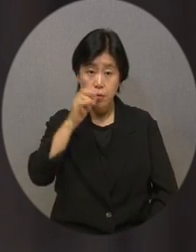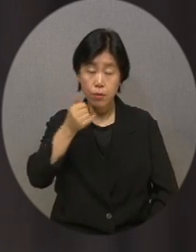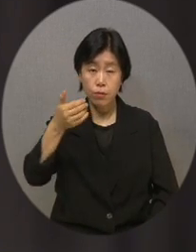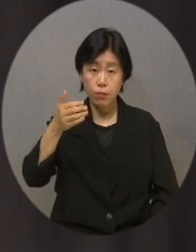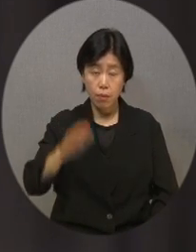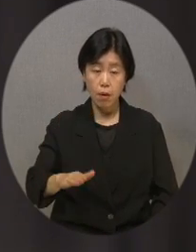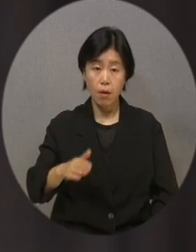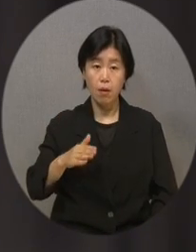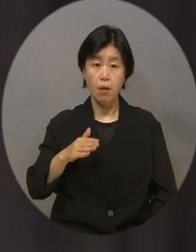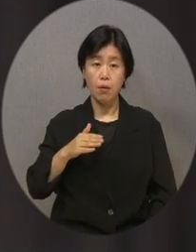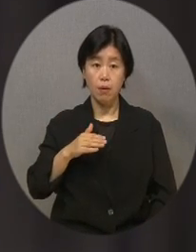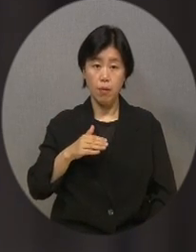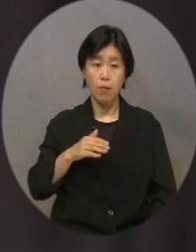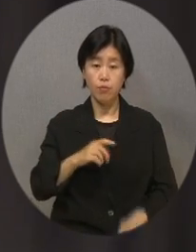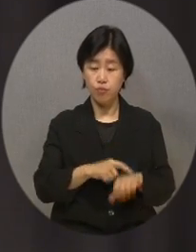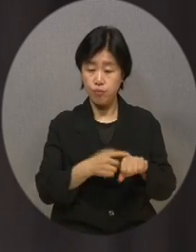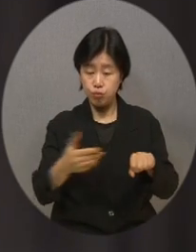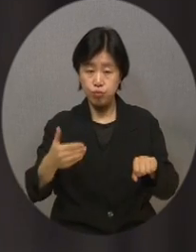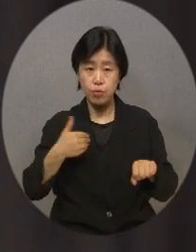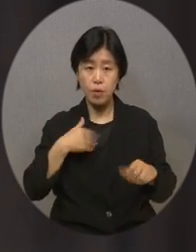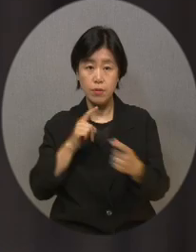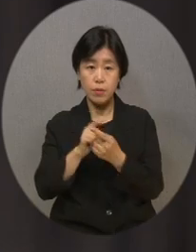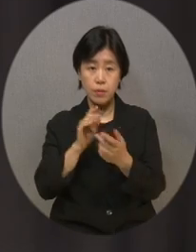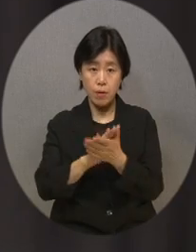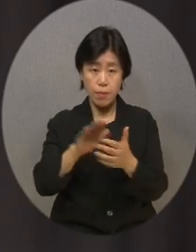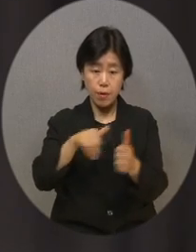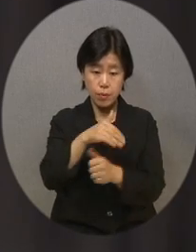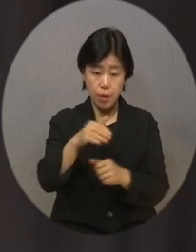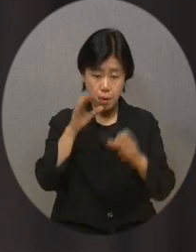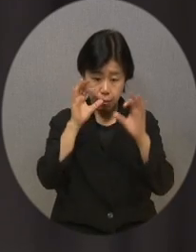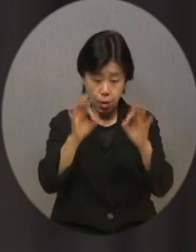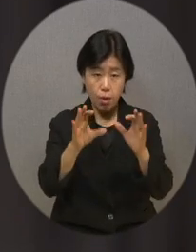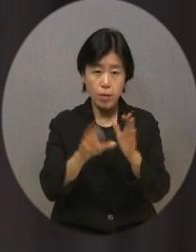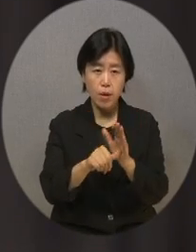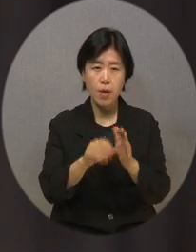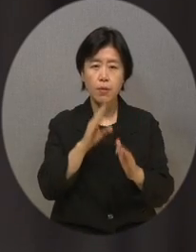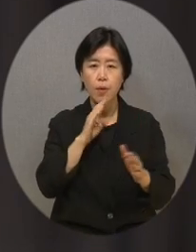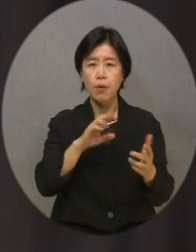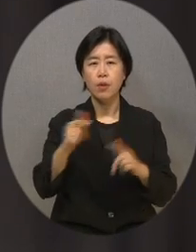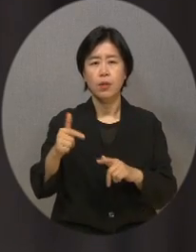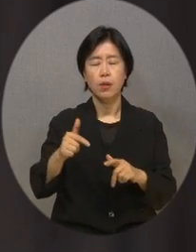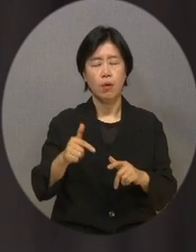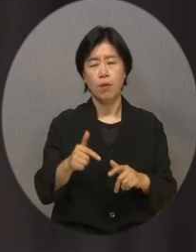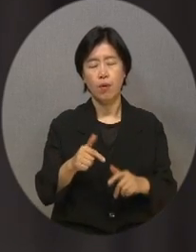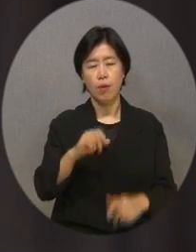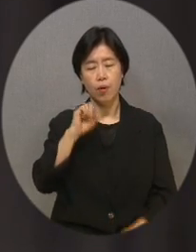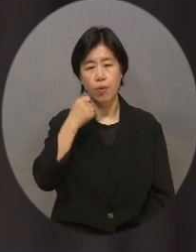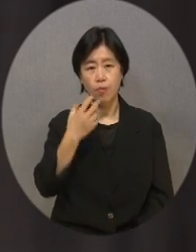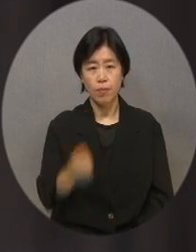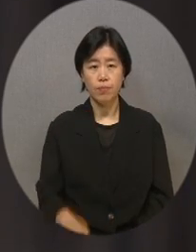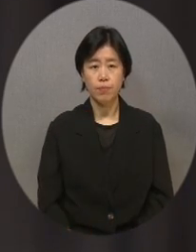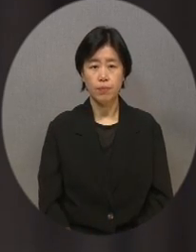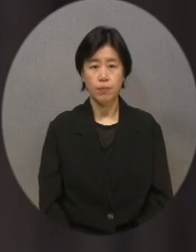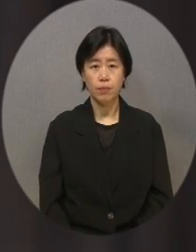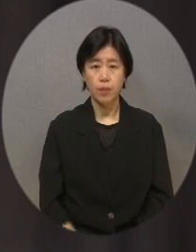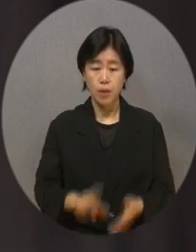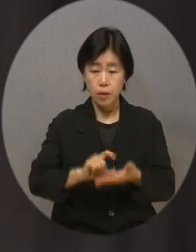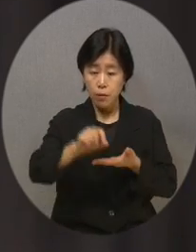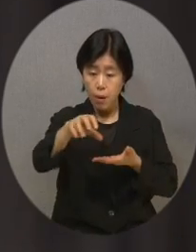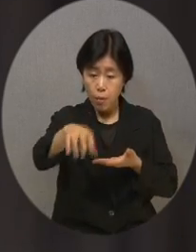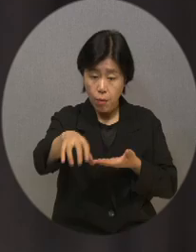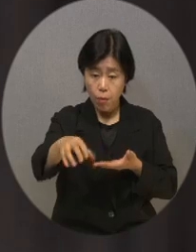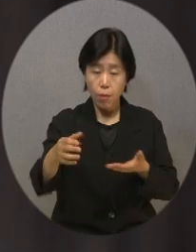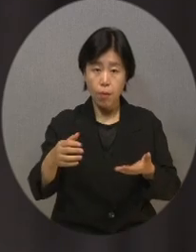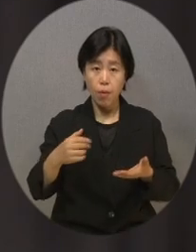없는 상황들이 발생을 하는 거거든요. 그게 뭐냐면 우리가 이제 연구를 한번 조사를 해봤어요. 지방으로 왜 가서 근무를 하지 않을